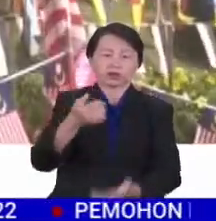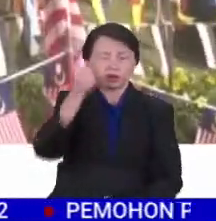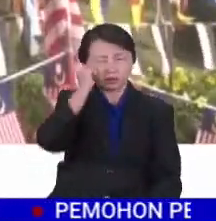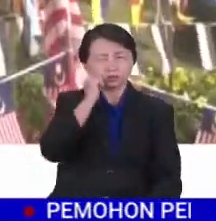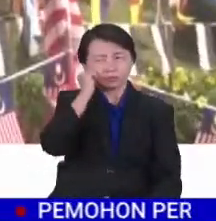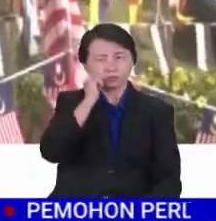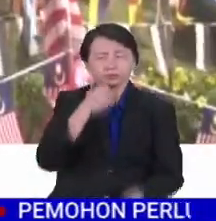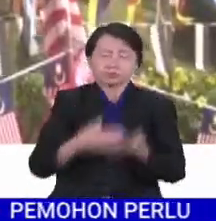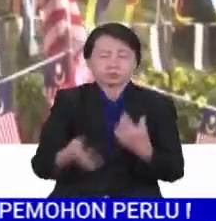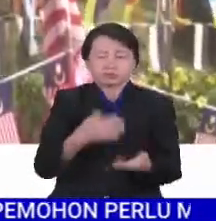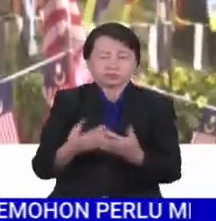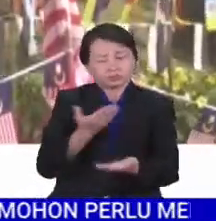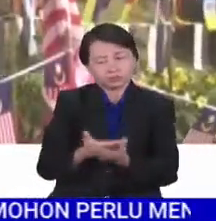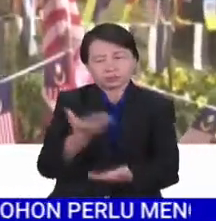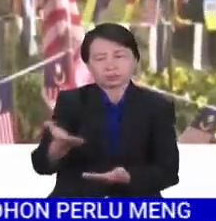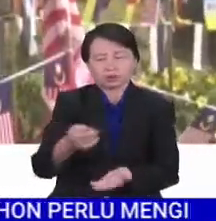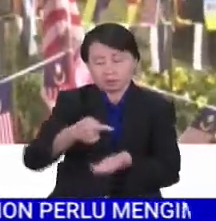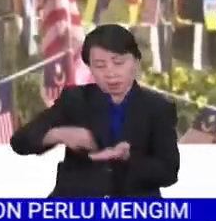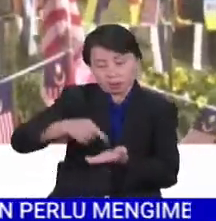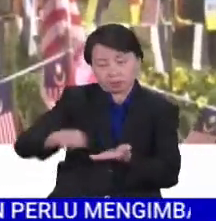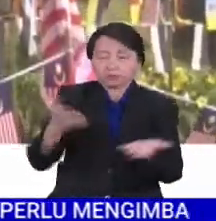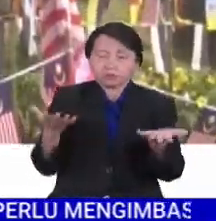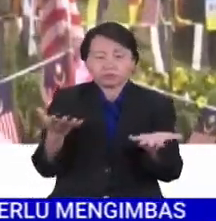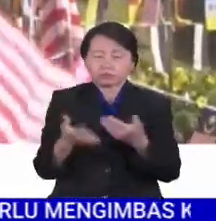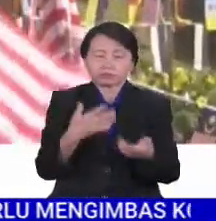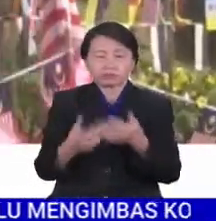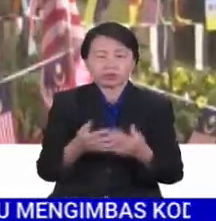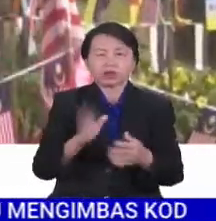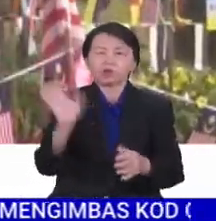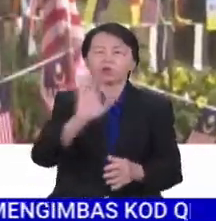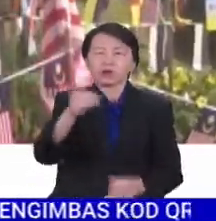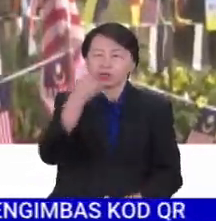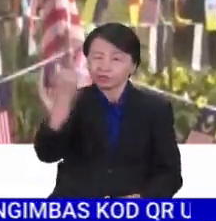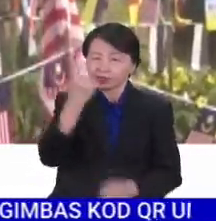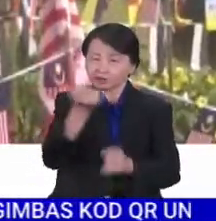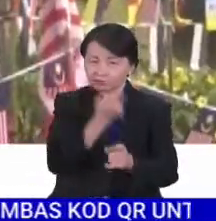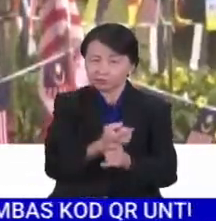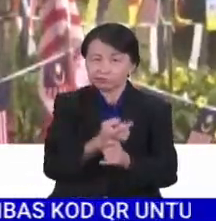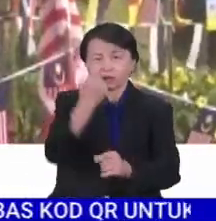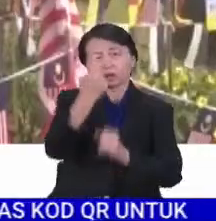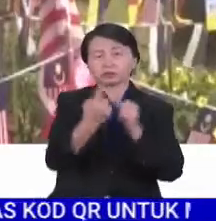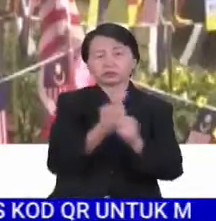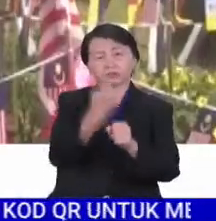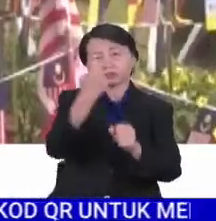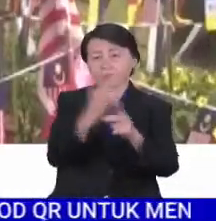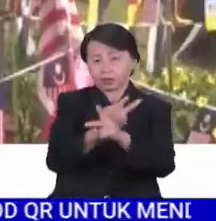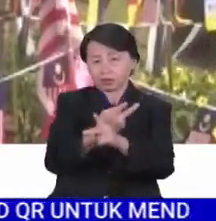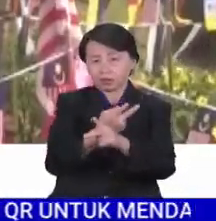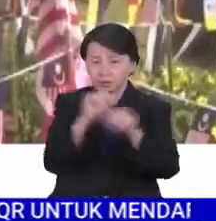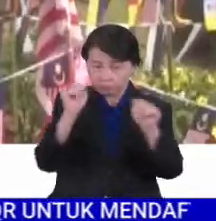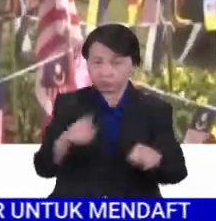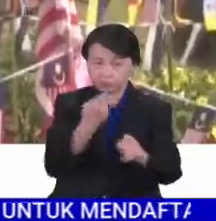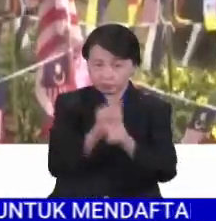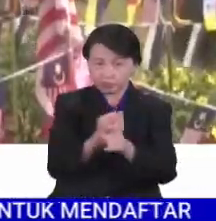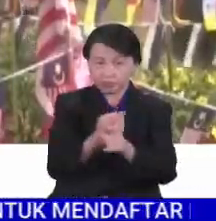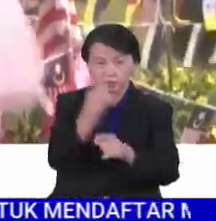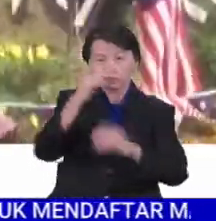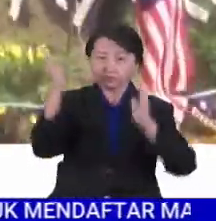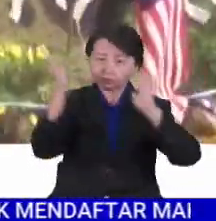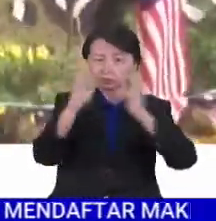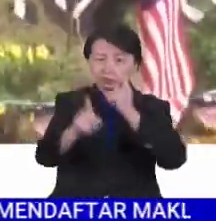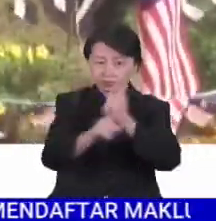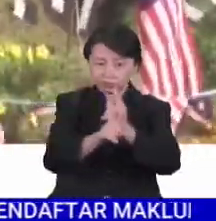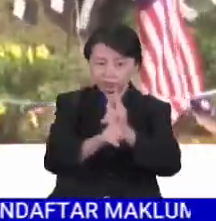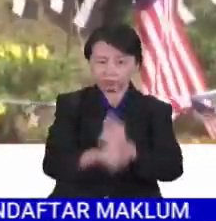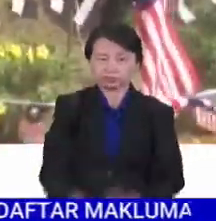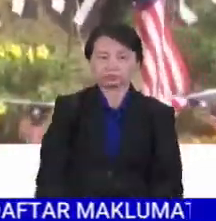kira-kira, RM700 tak apa. Belanja lagi kan, bukannya selalu kan, untuk tahun sekali, apa salahnya kan, untuk negara kita.